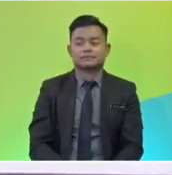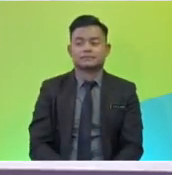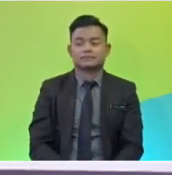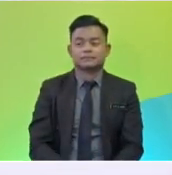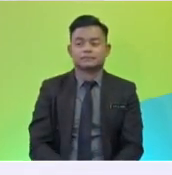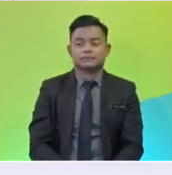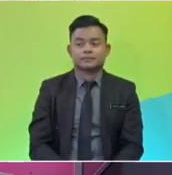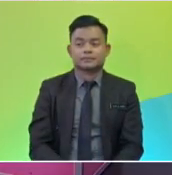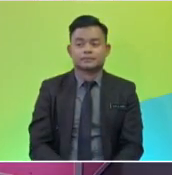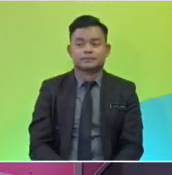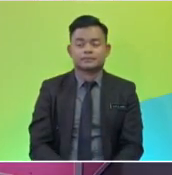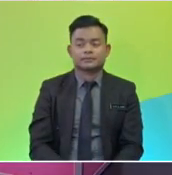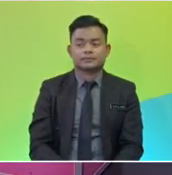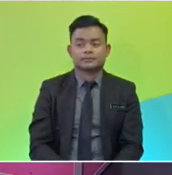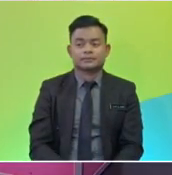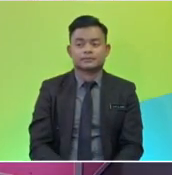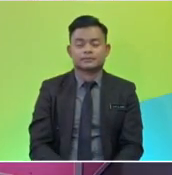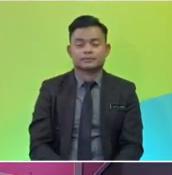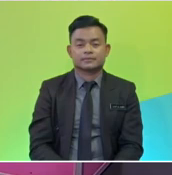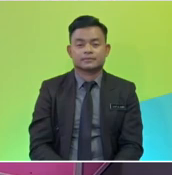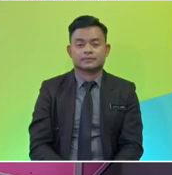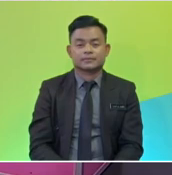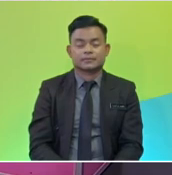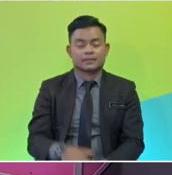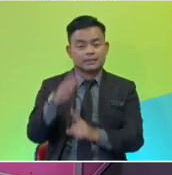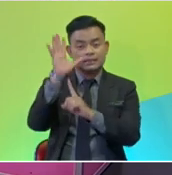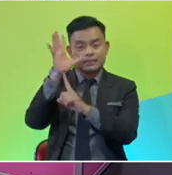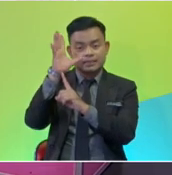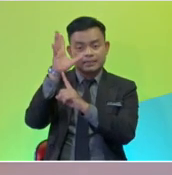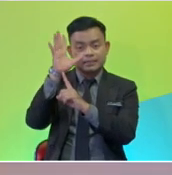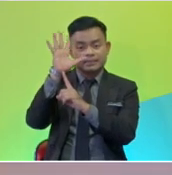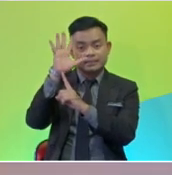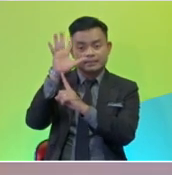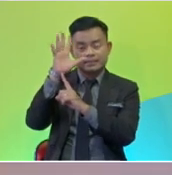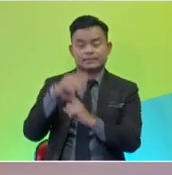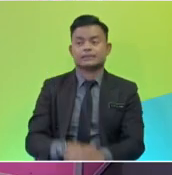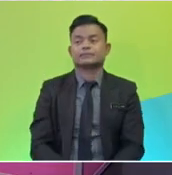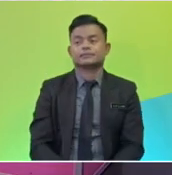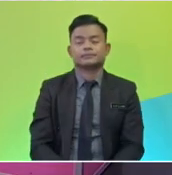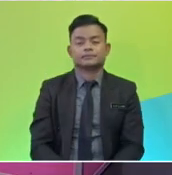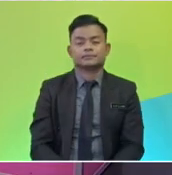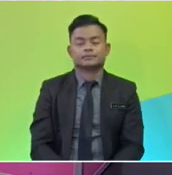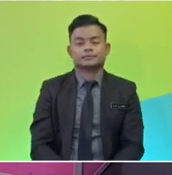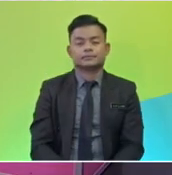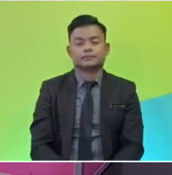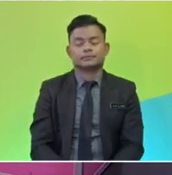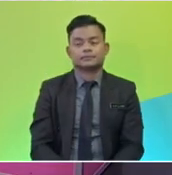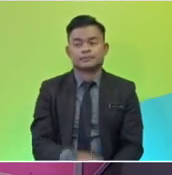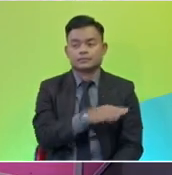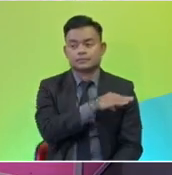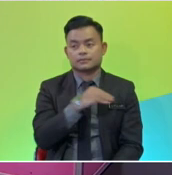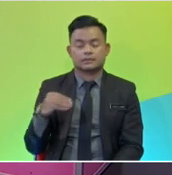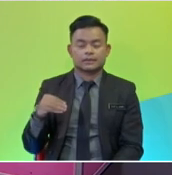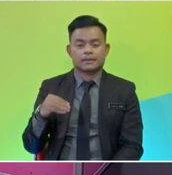ini apa ni a lilin lilin murik-m di rumah pun tahu kan ini lilin okey lilin dan